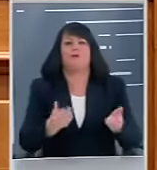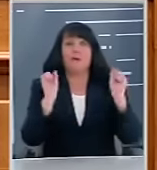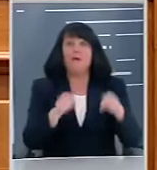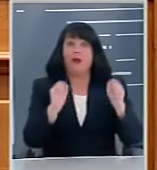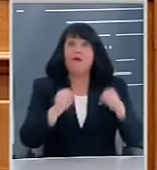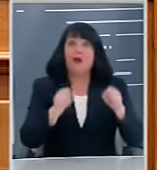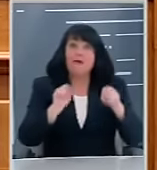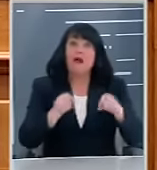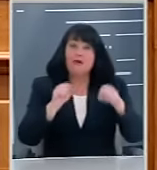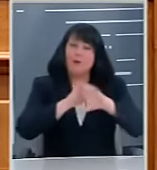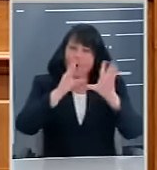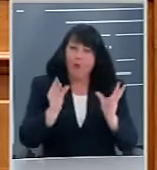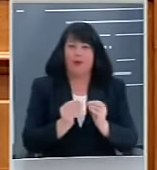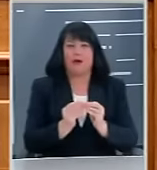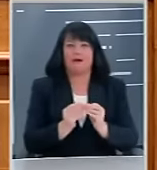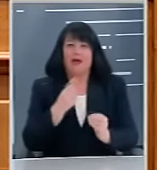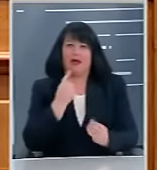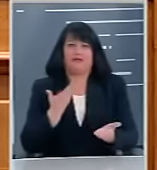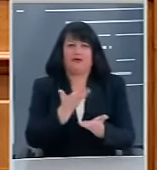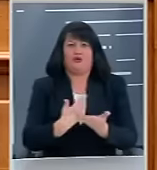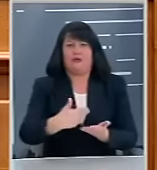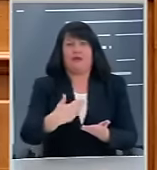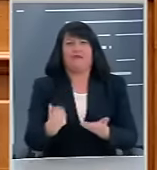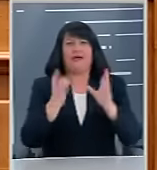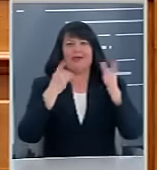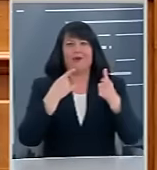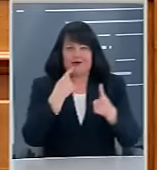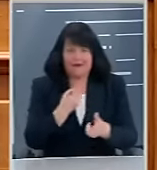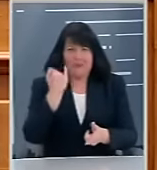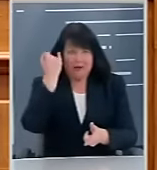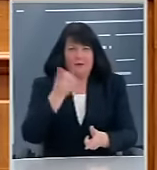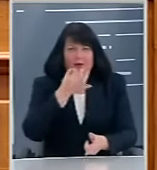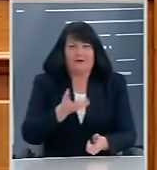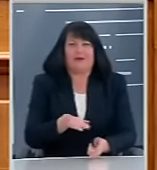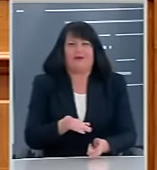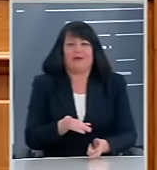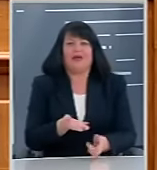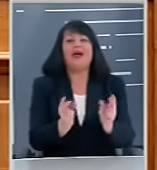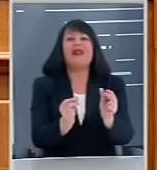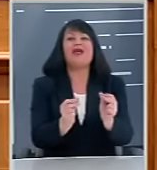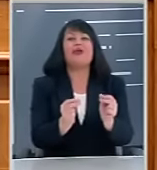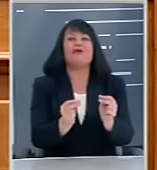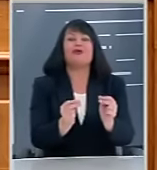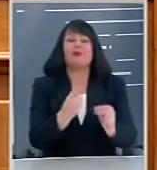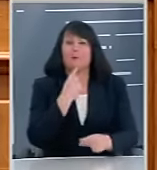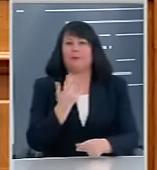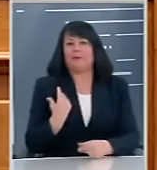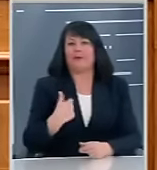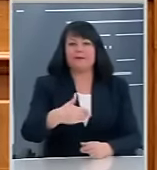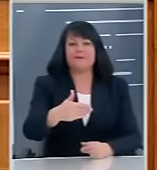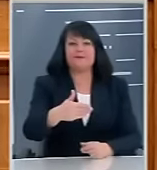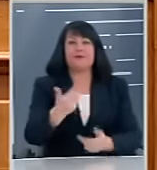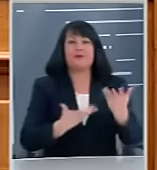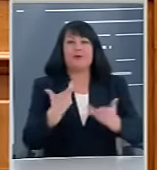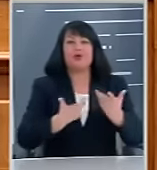προαγγελία την οποία κάνει ο αντιπρόεδρος της αξιωματικής αντιπολιτεύσεως στο ραδιόφωνο λίγες ώρες πριν αρχίσει ο